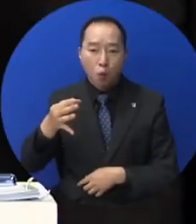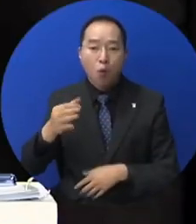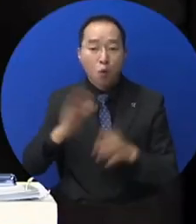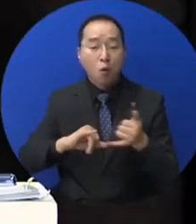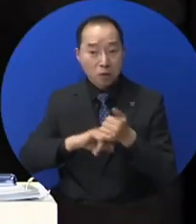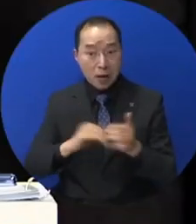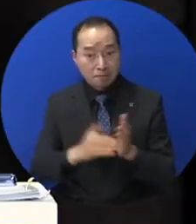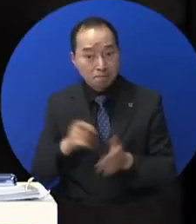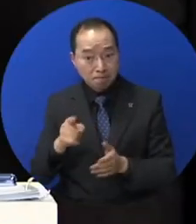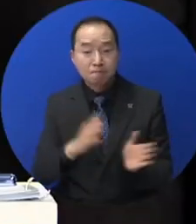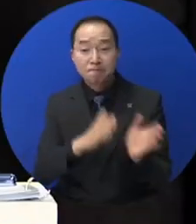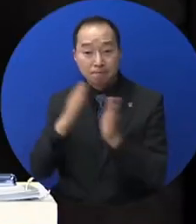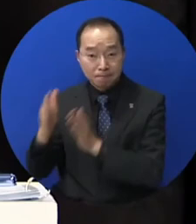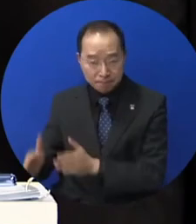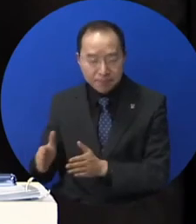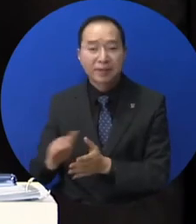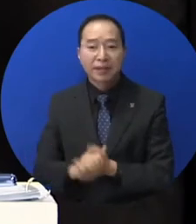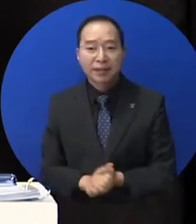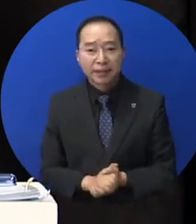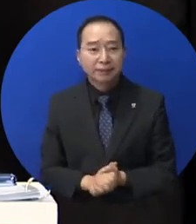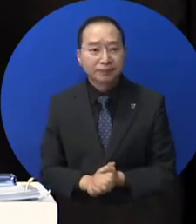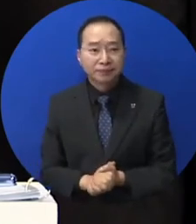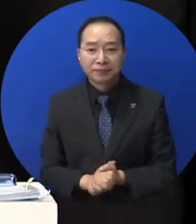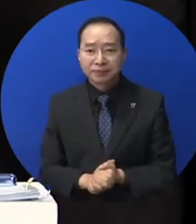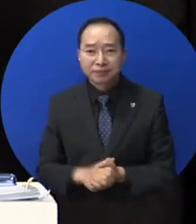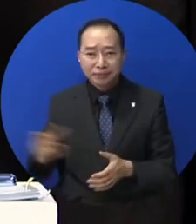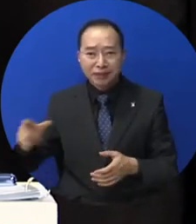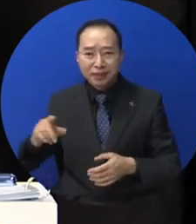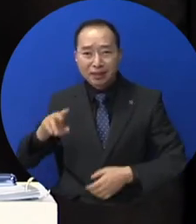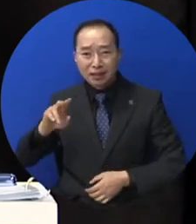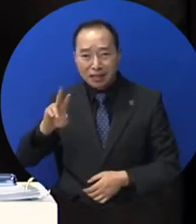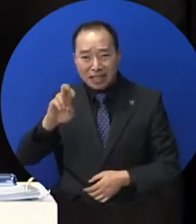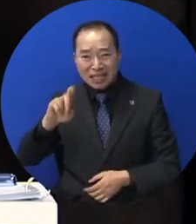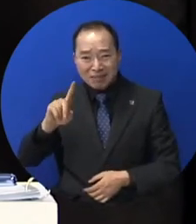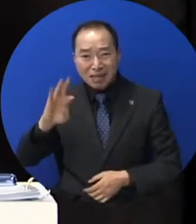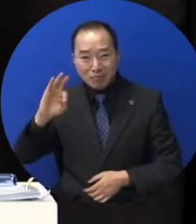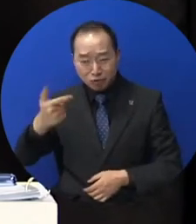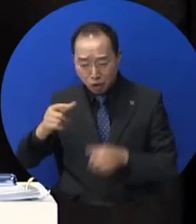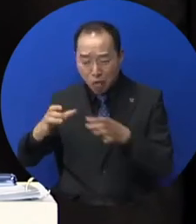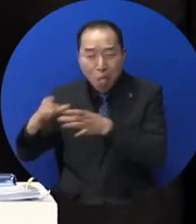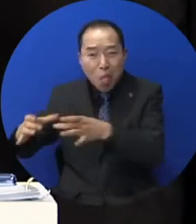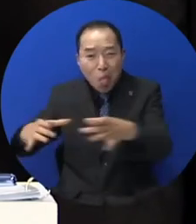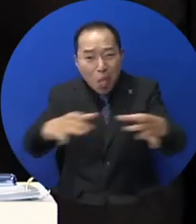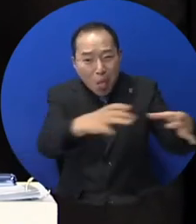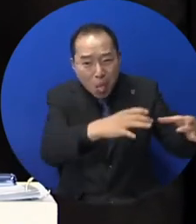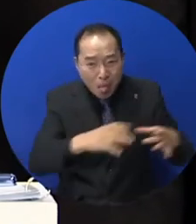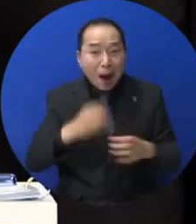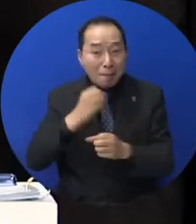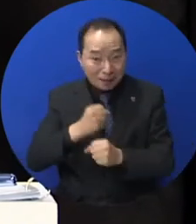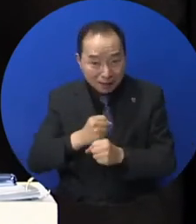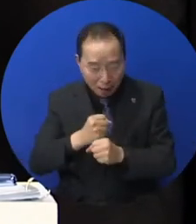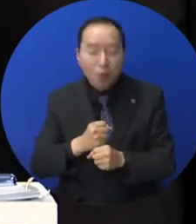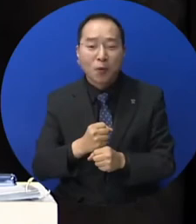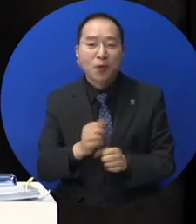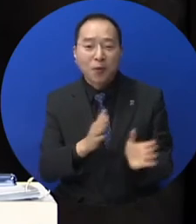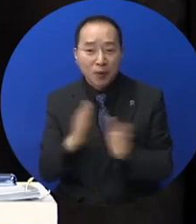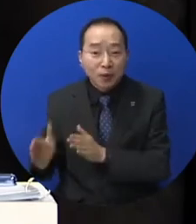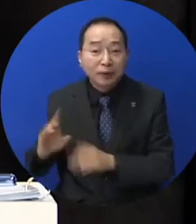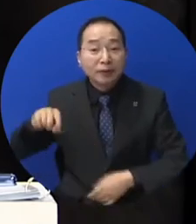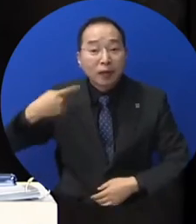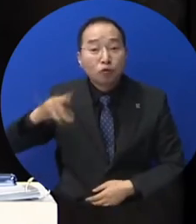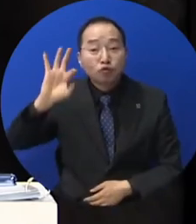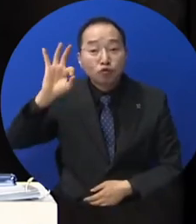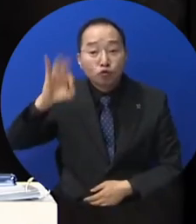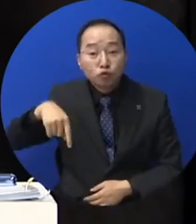공약을 내세우셨고요. 또 그린 다액 도시를 통해서 이 부동산 문제를 해결하겠다는 답변을 주셨는데, 자 그러면 이번에 우상호